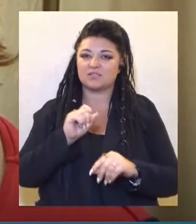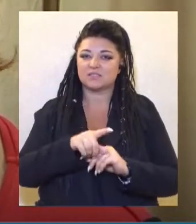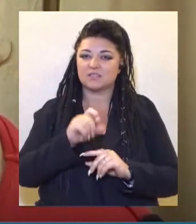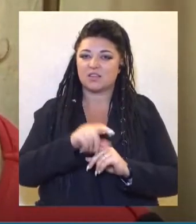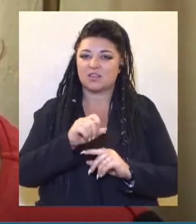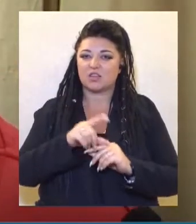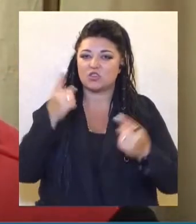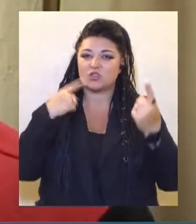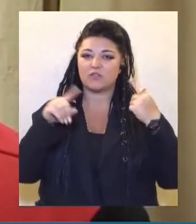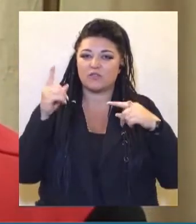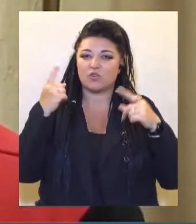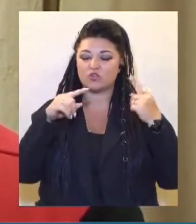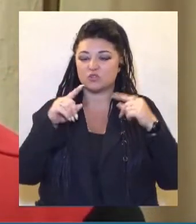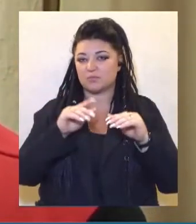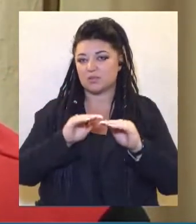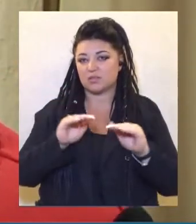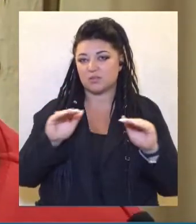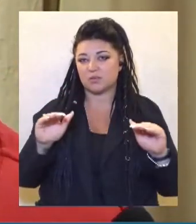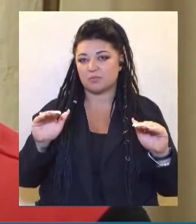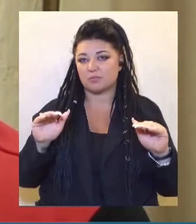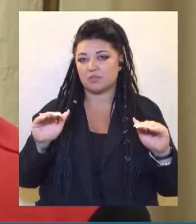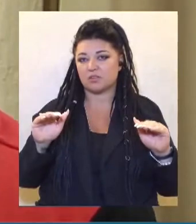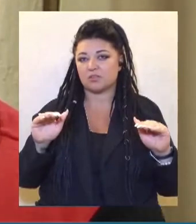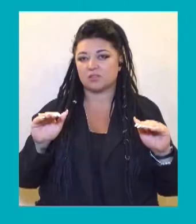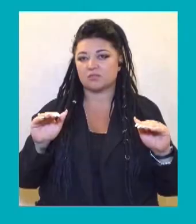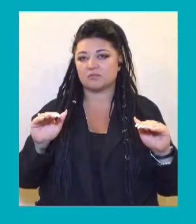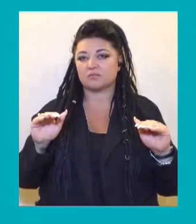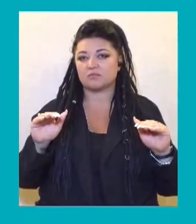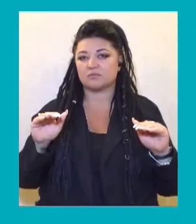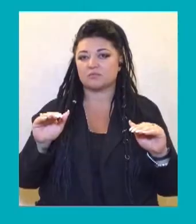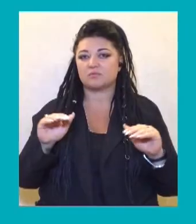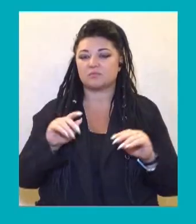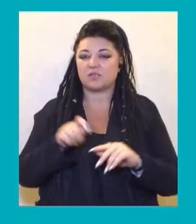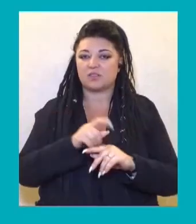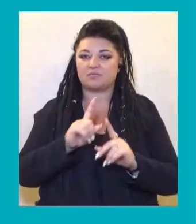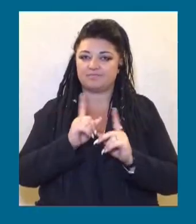творчими, має ограничений матеріал у своєму розпорядженні.